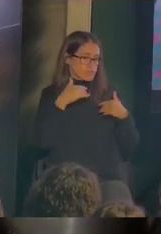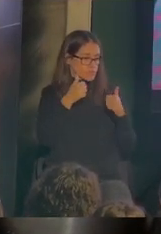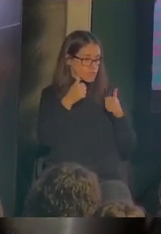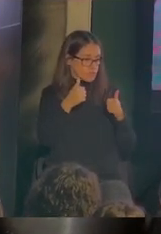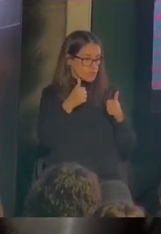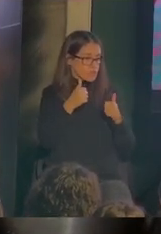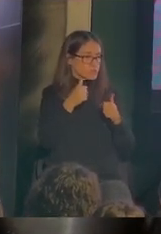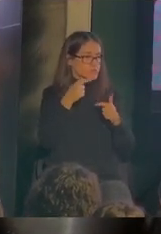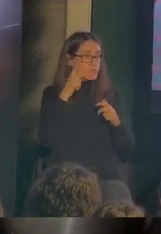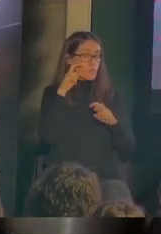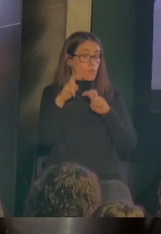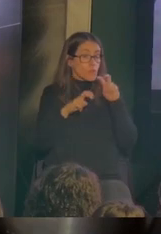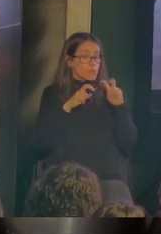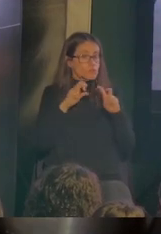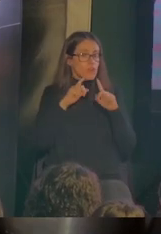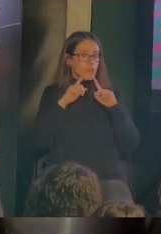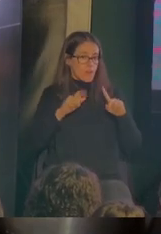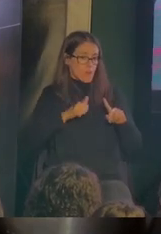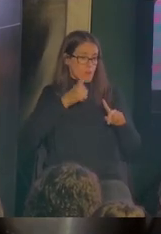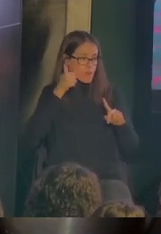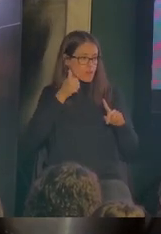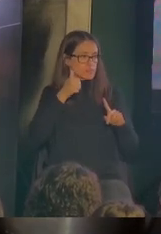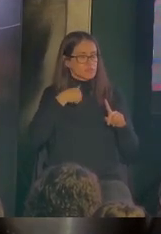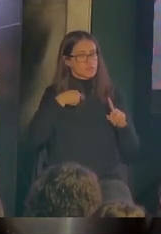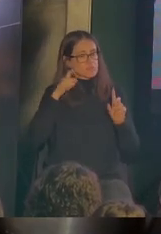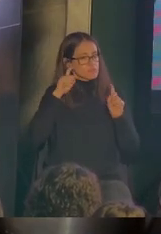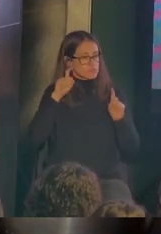a la part nutritiva, jo tiraria